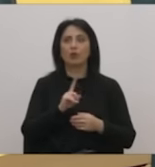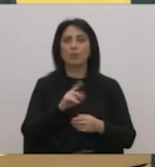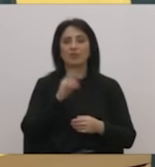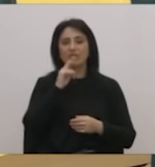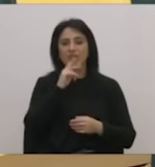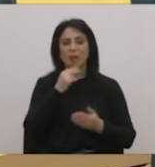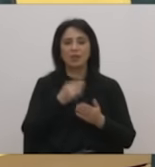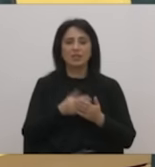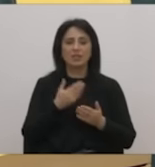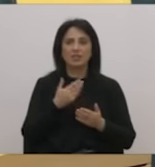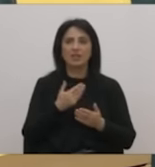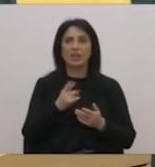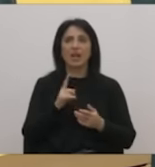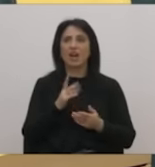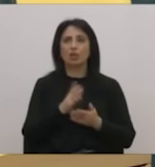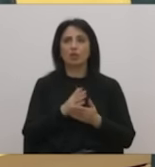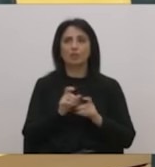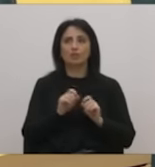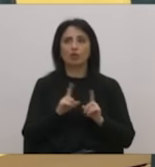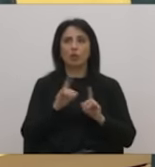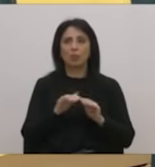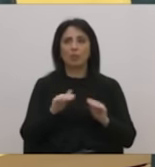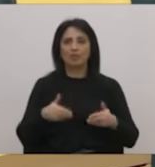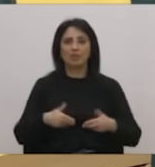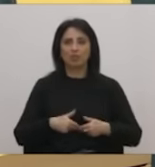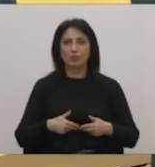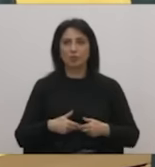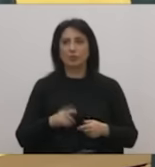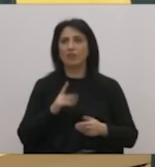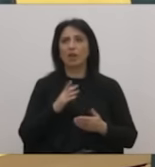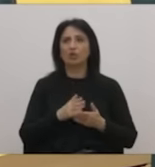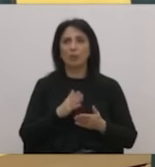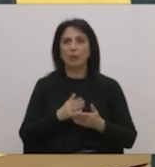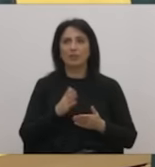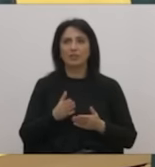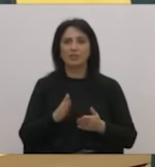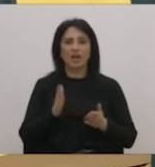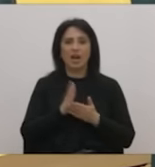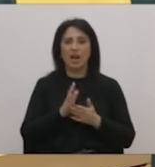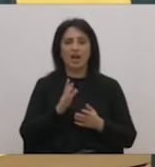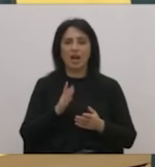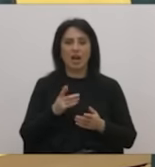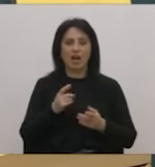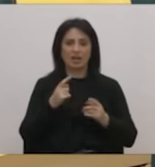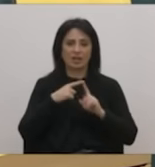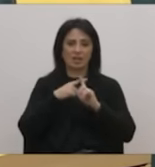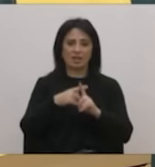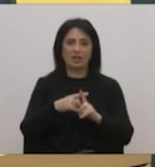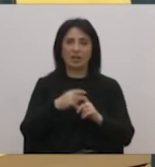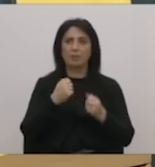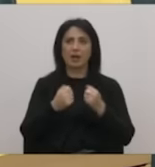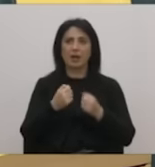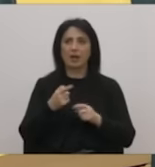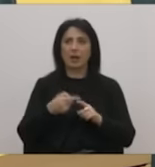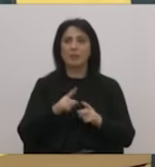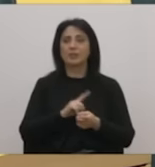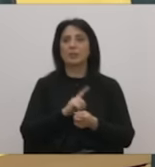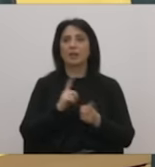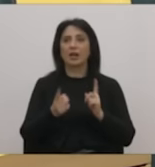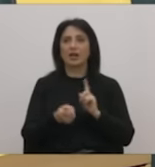tsamali dzviria, ratom aris skolashi bavshi ro shimshilobs, ratom aris rom ar aris rianomobilebi da ase shemdeg. Amis